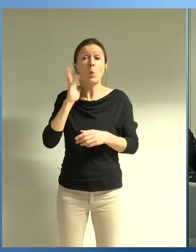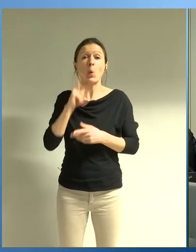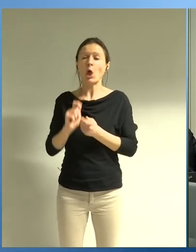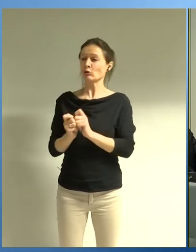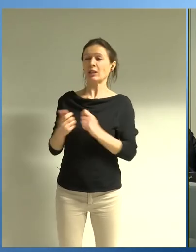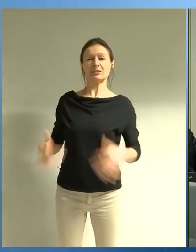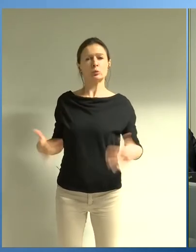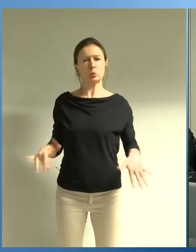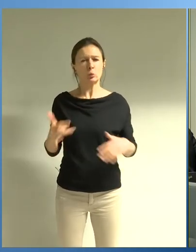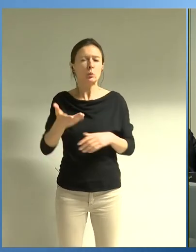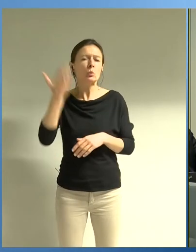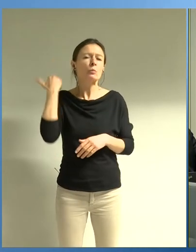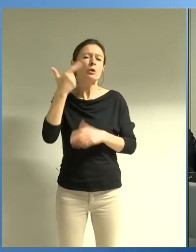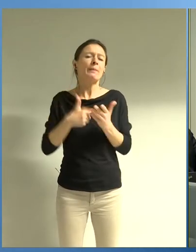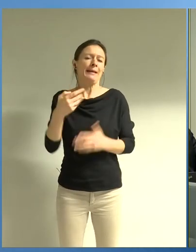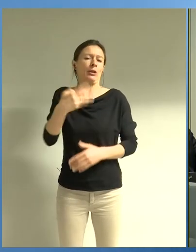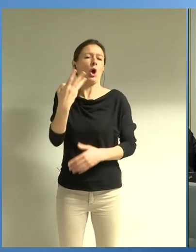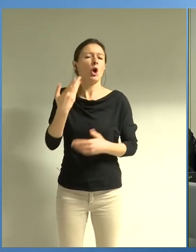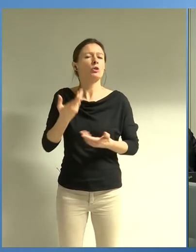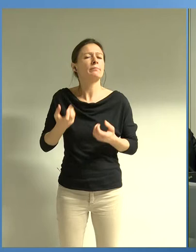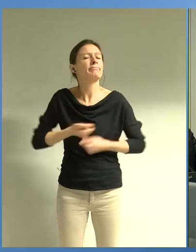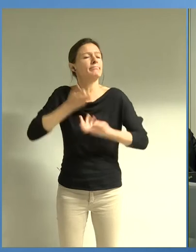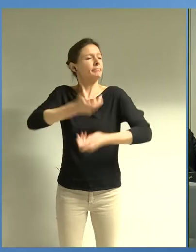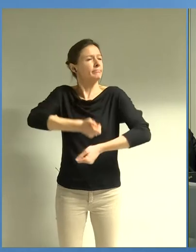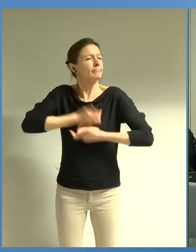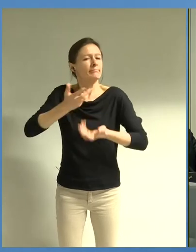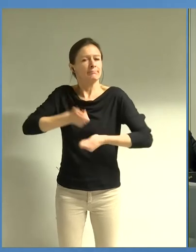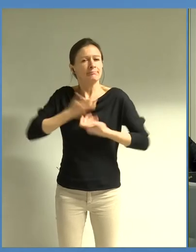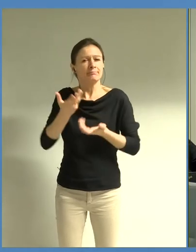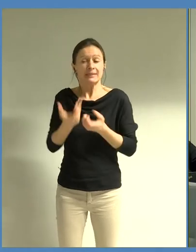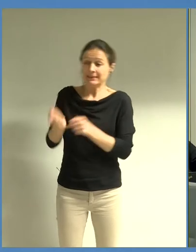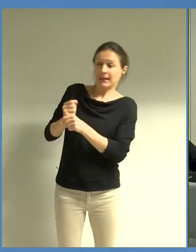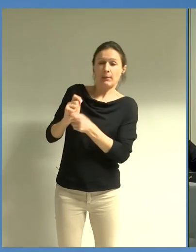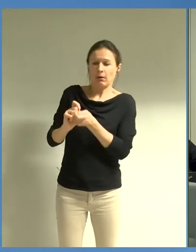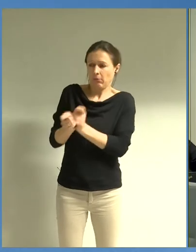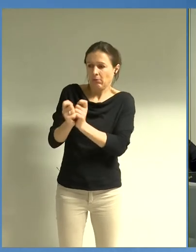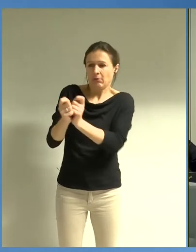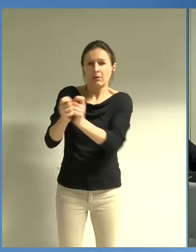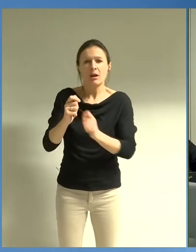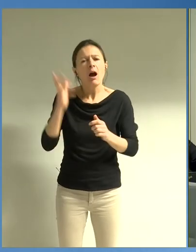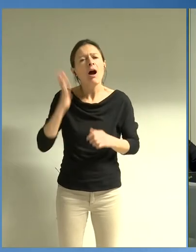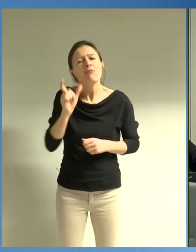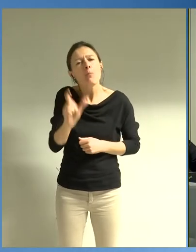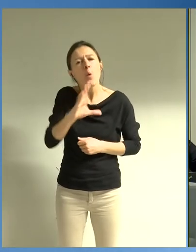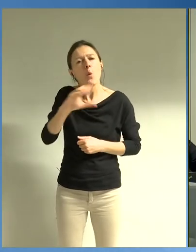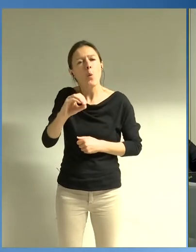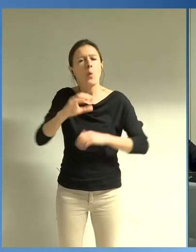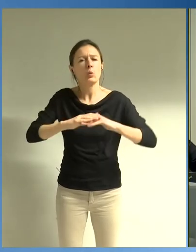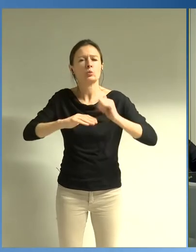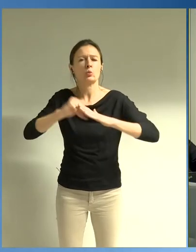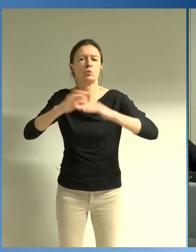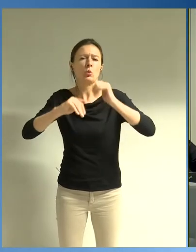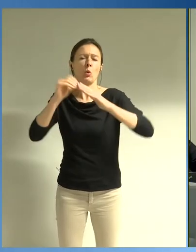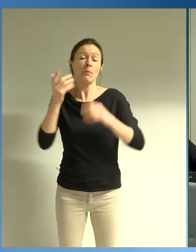2014 pour ensuite l'abandonner tellement qu'au construction avait perdu toute crédibilité et aboutit au d'aigurande